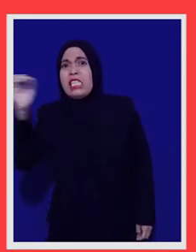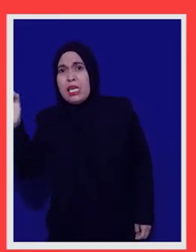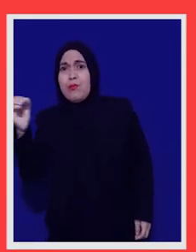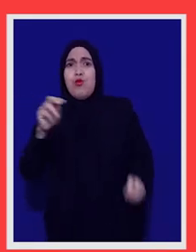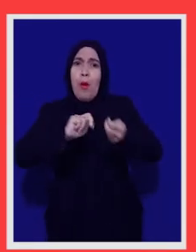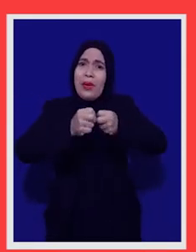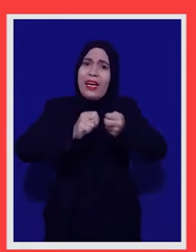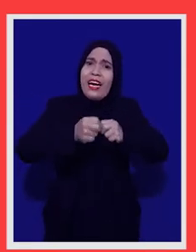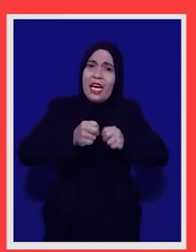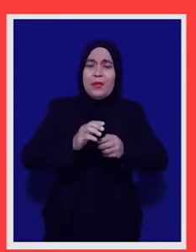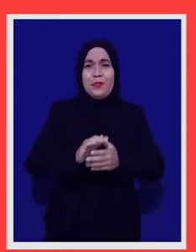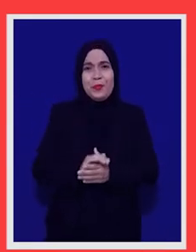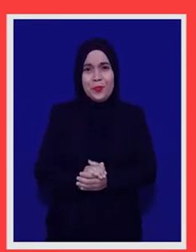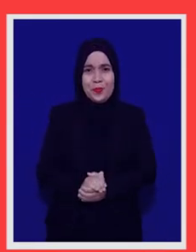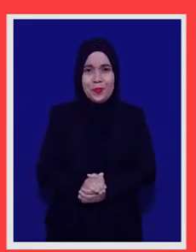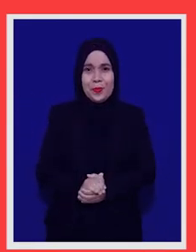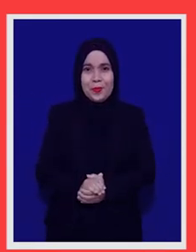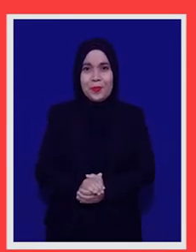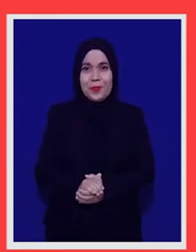perkara.